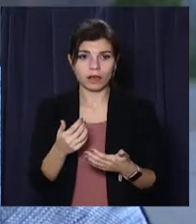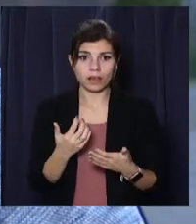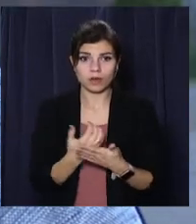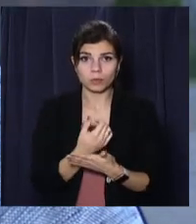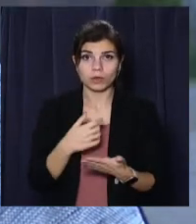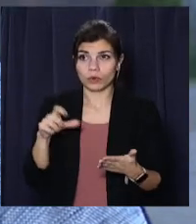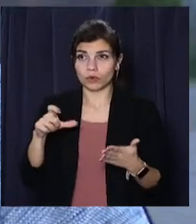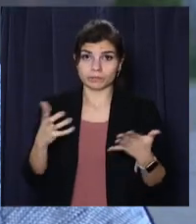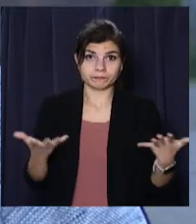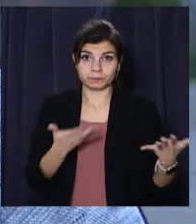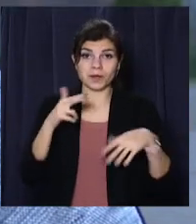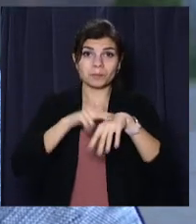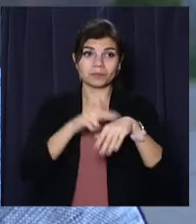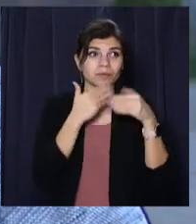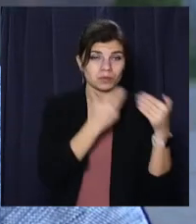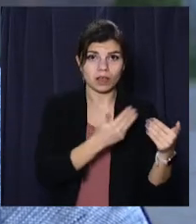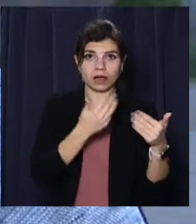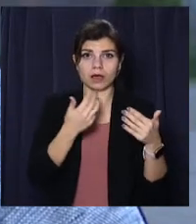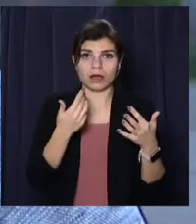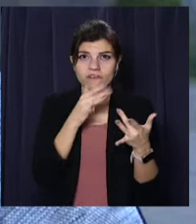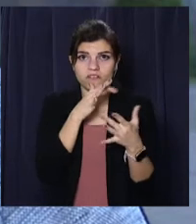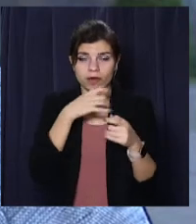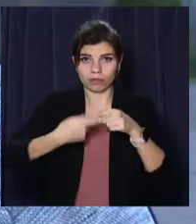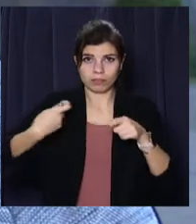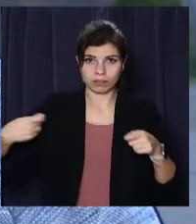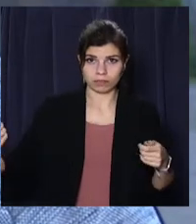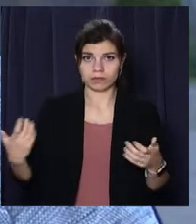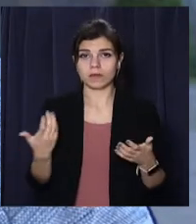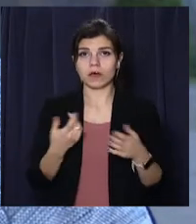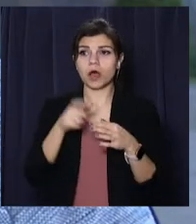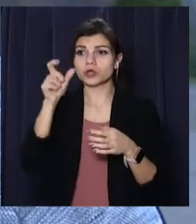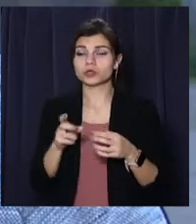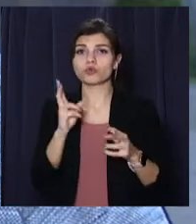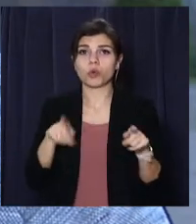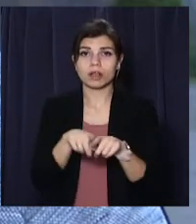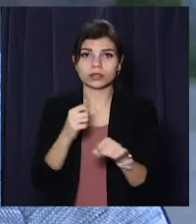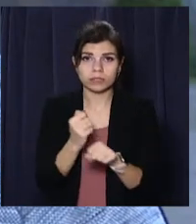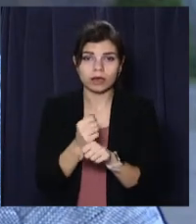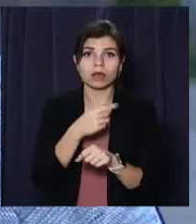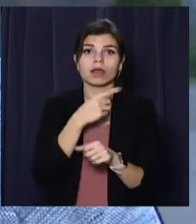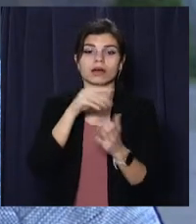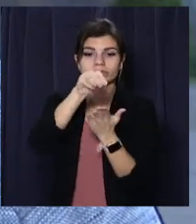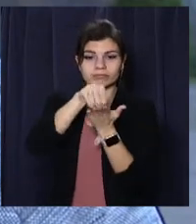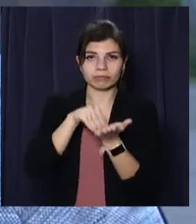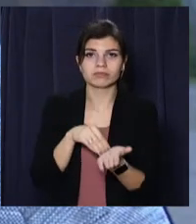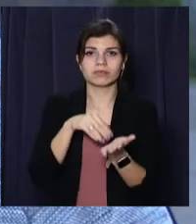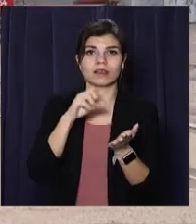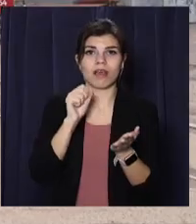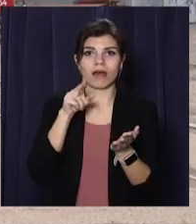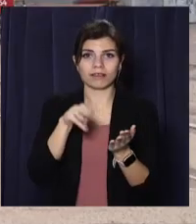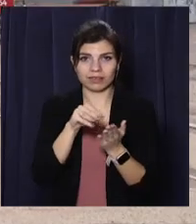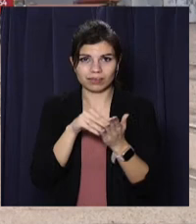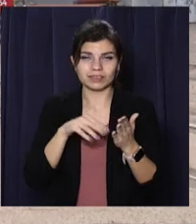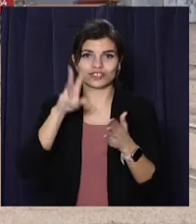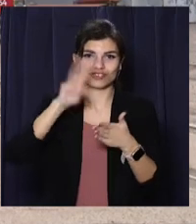органів національної поліції щодо кожного з цих випадків для встановлення особи, що скоїла такий напад, та притягнення його до адміністративної відповідальності.